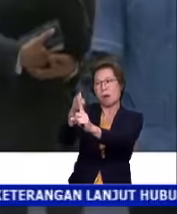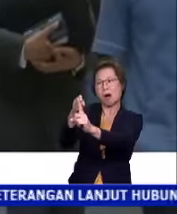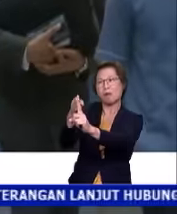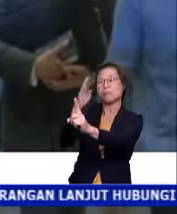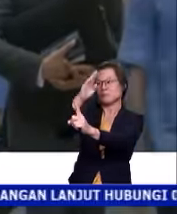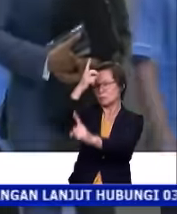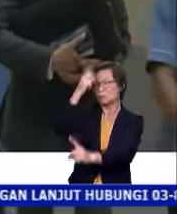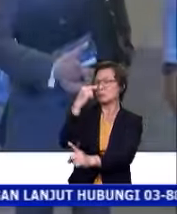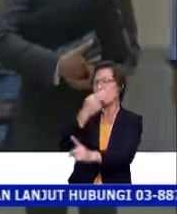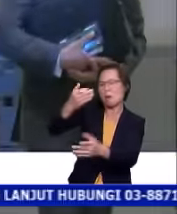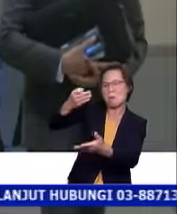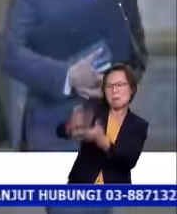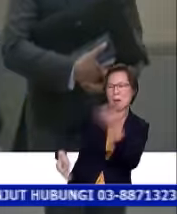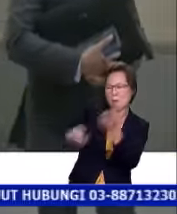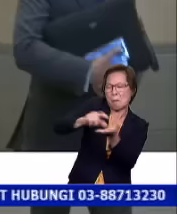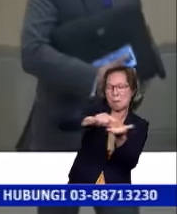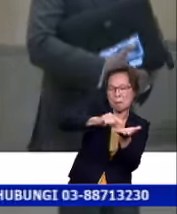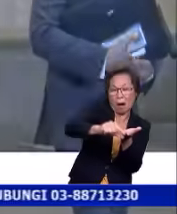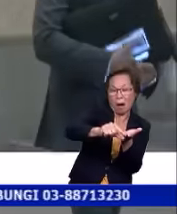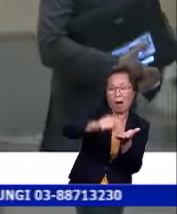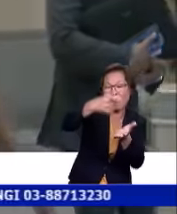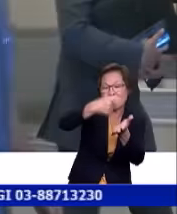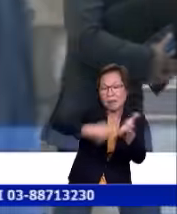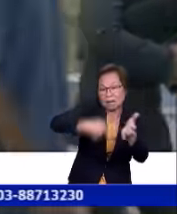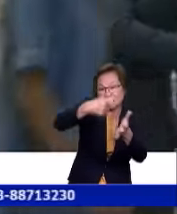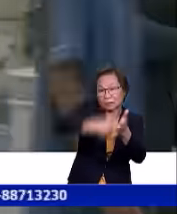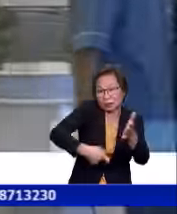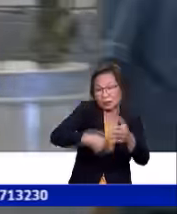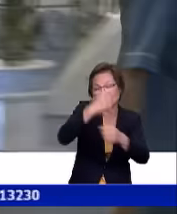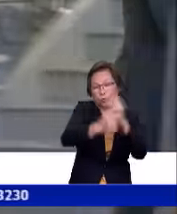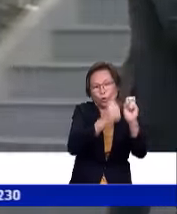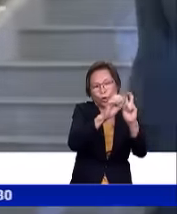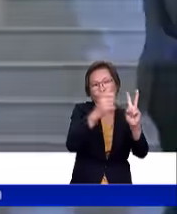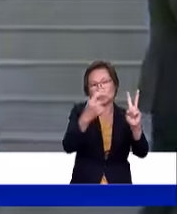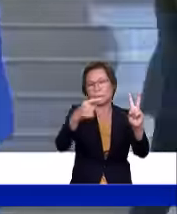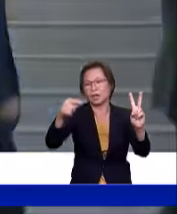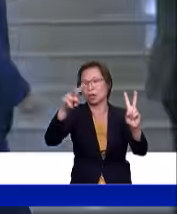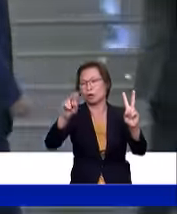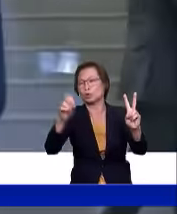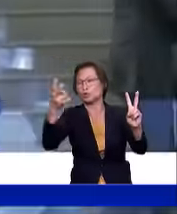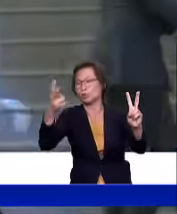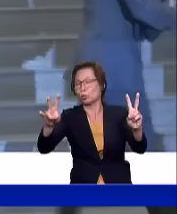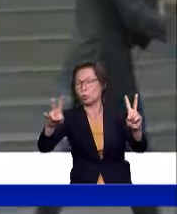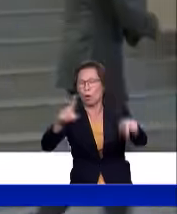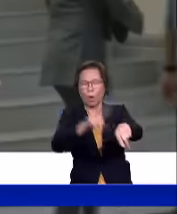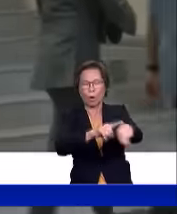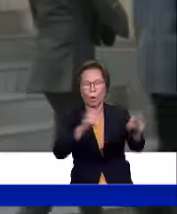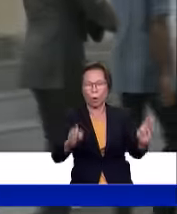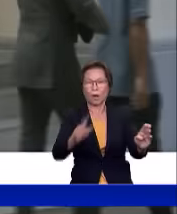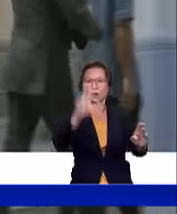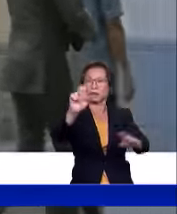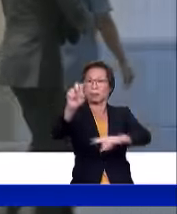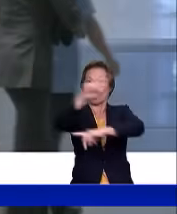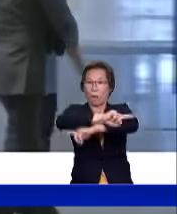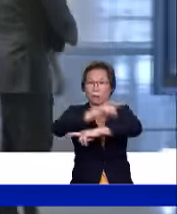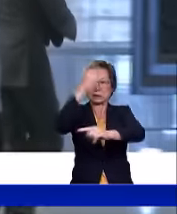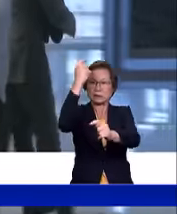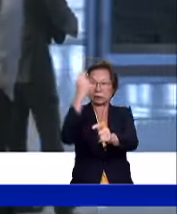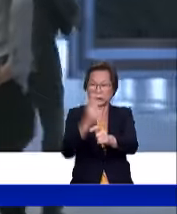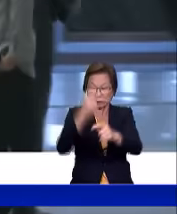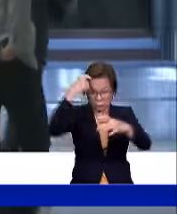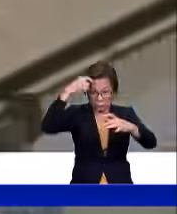gagal membayar cukai pendapatan untuk tahun 2011 hingga 2017 dalam jangka waktu 30 hari